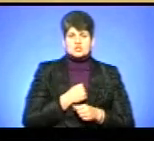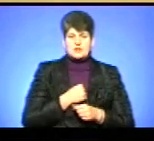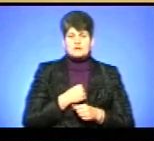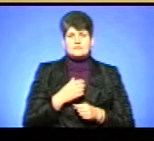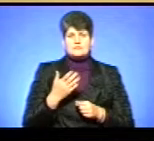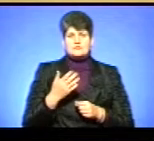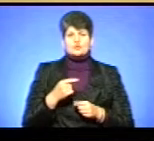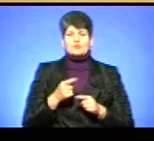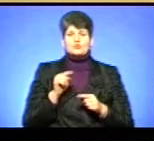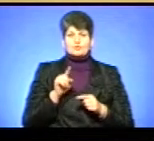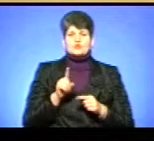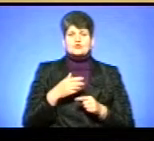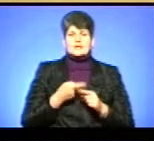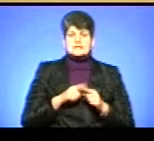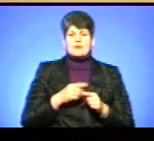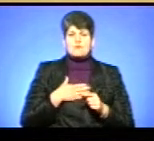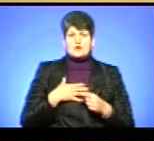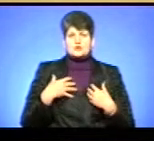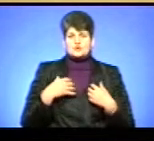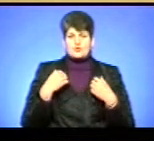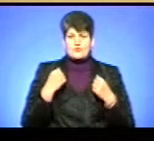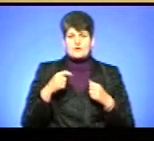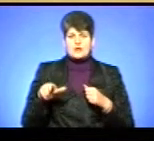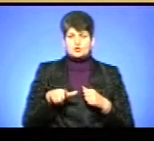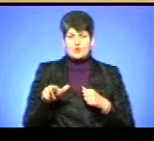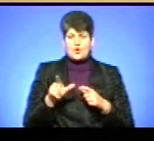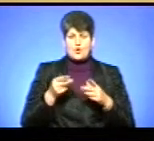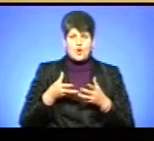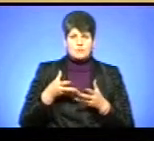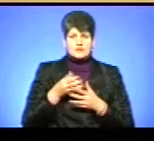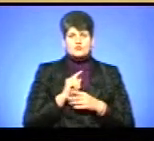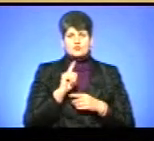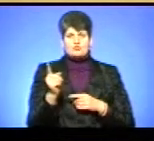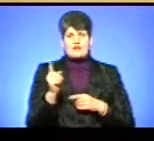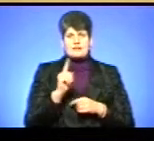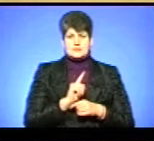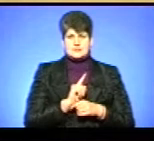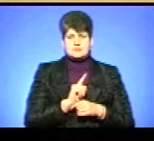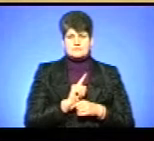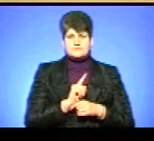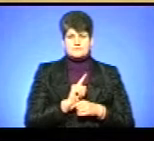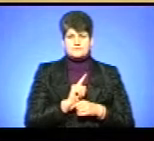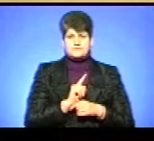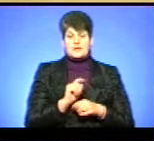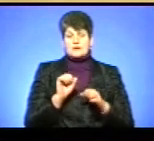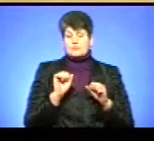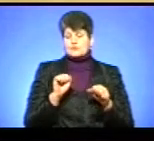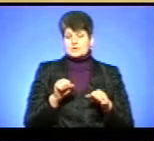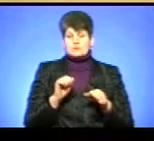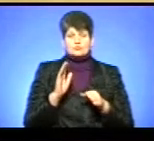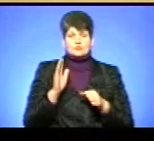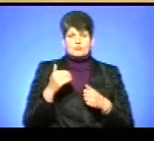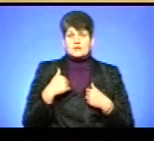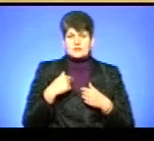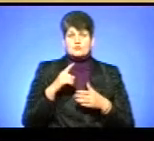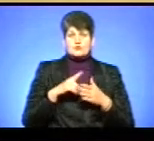шкода, тому що це моє здоров'я. Я дорогу оплачую, їжджу туди і назад. Можливо, і по тому я